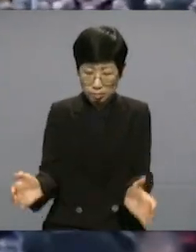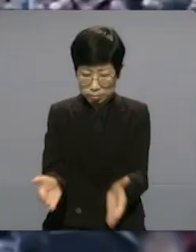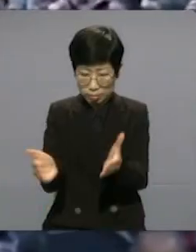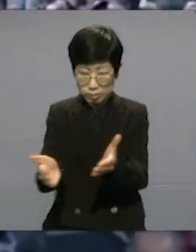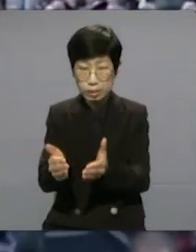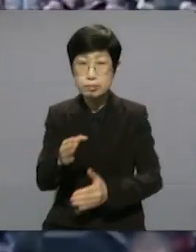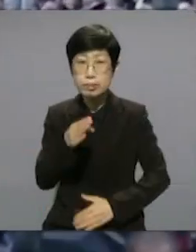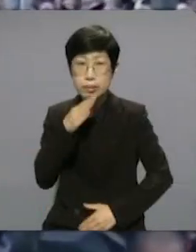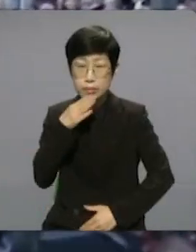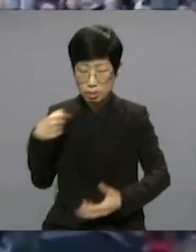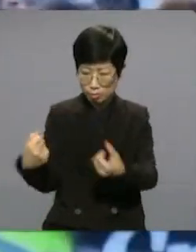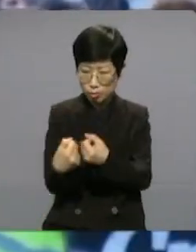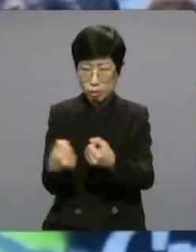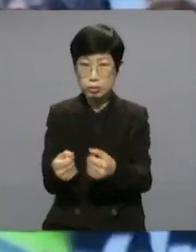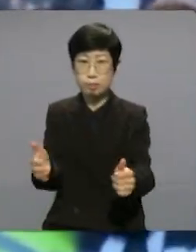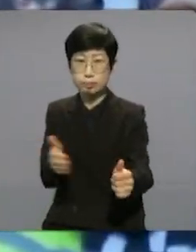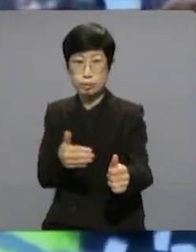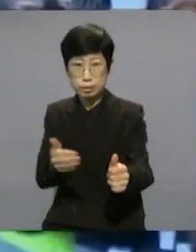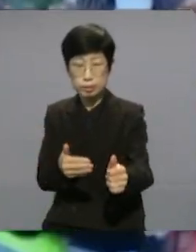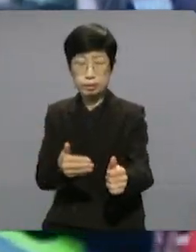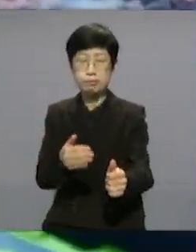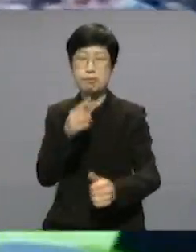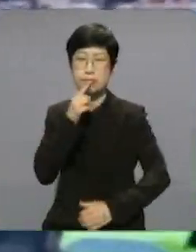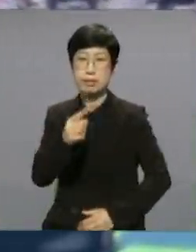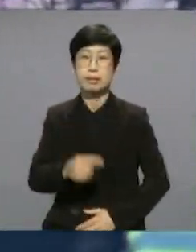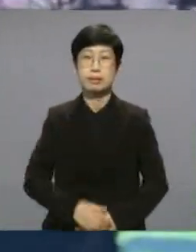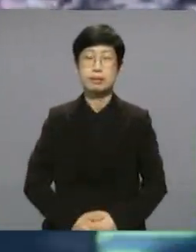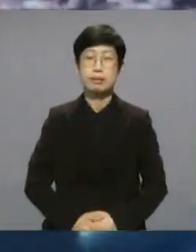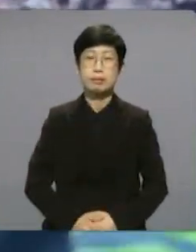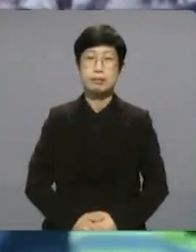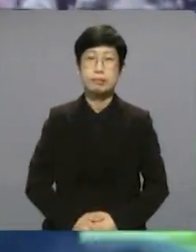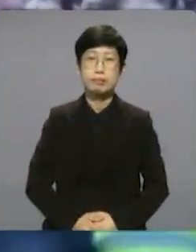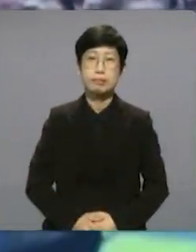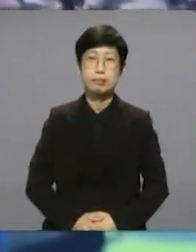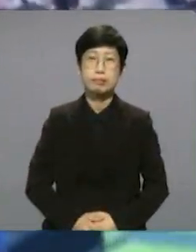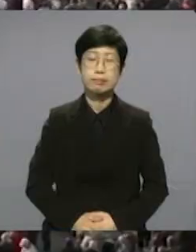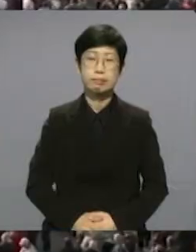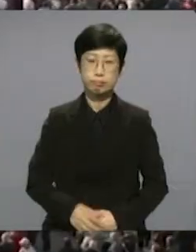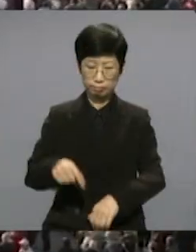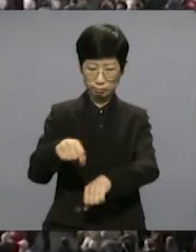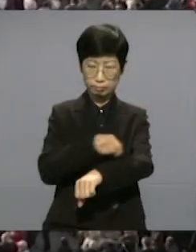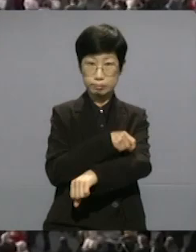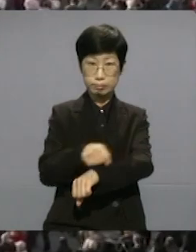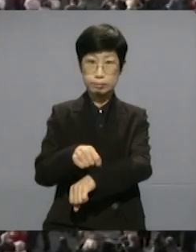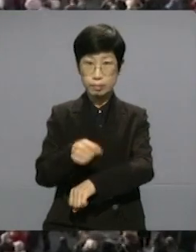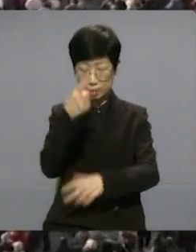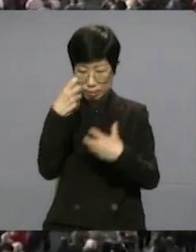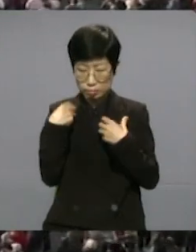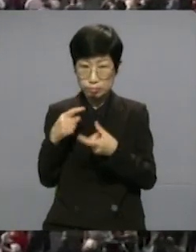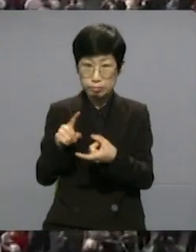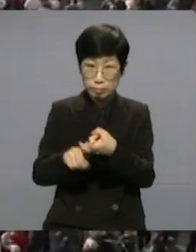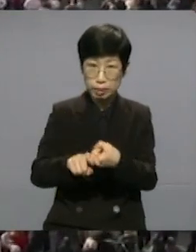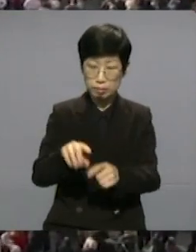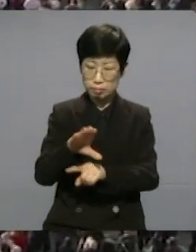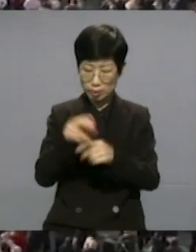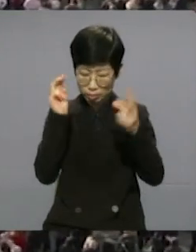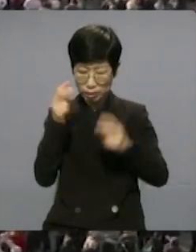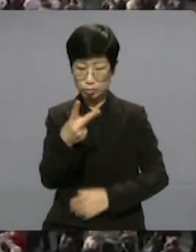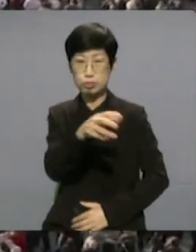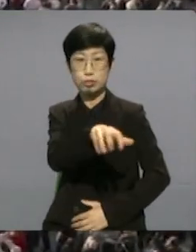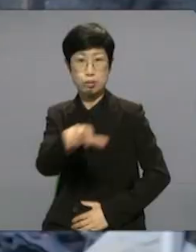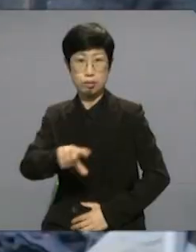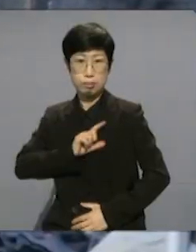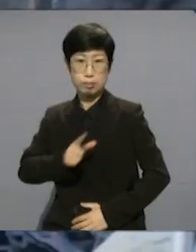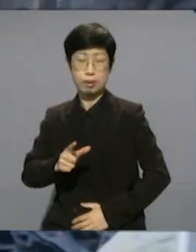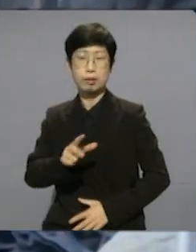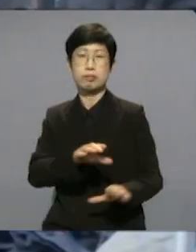등 사실상 폭력을 조장하고 미화한다고 주장했습니다 특히 친정부 성향 방송사 두 곳에 대한 면허취소를